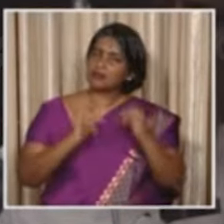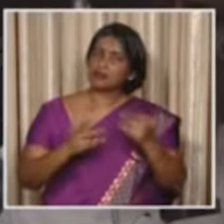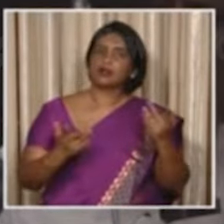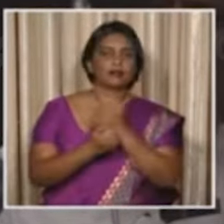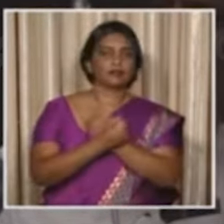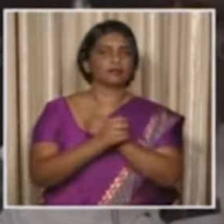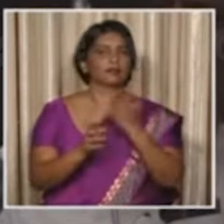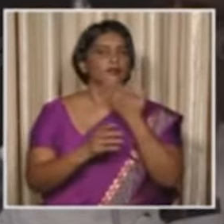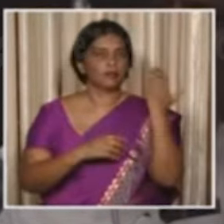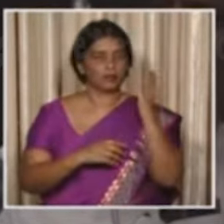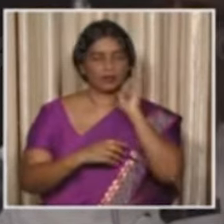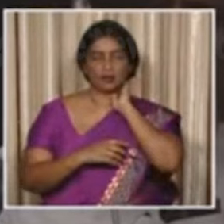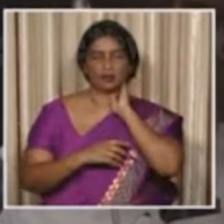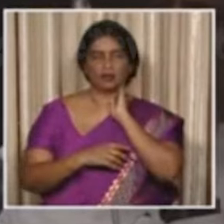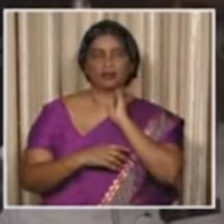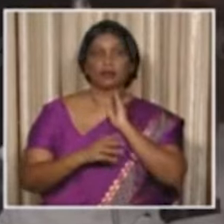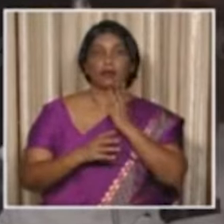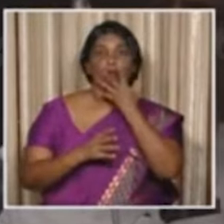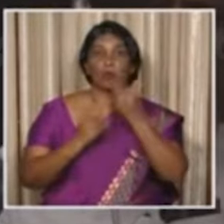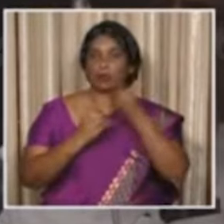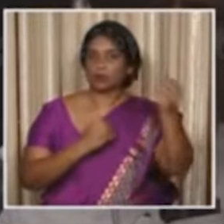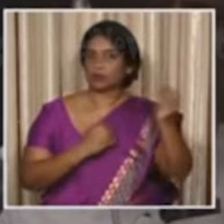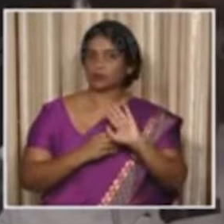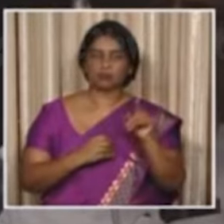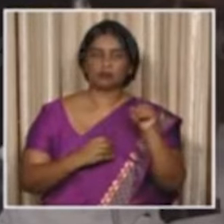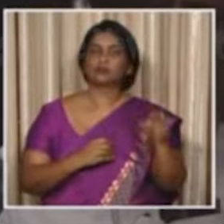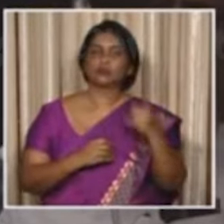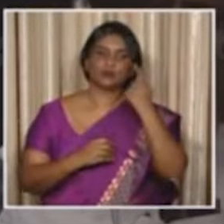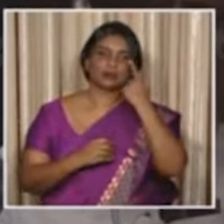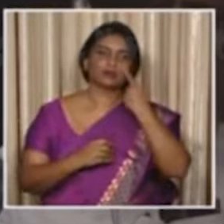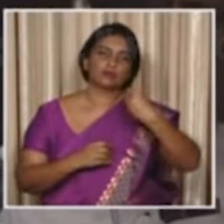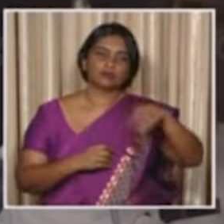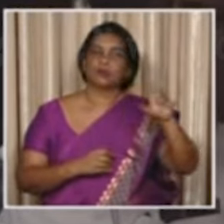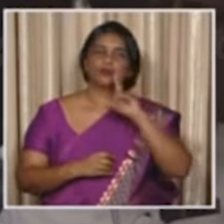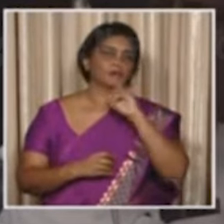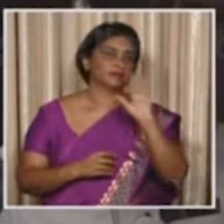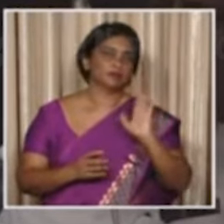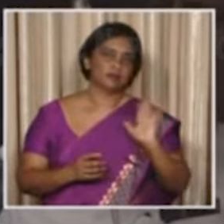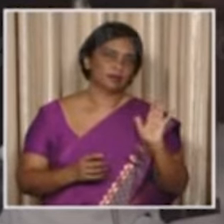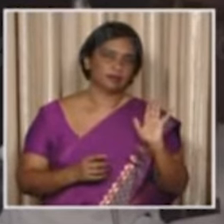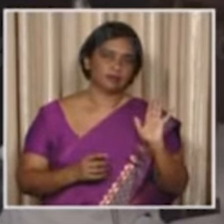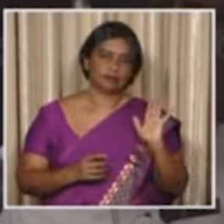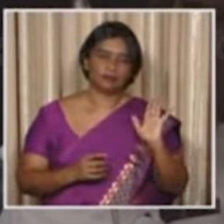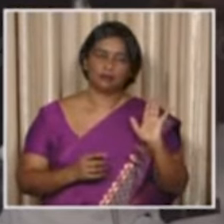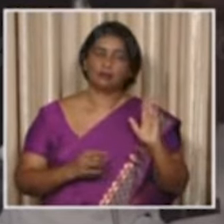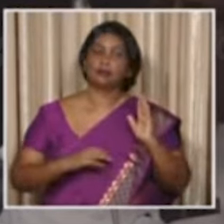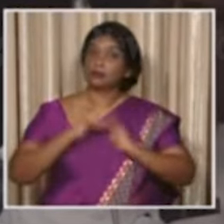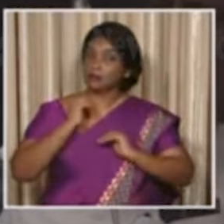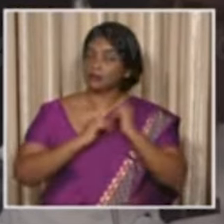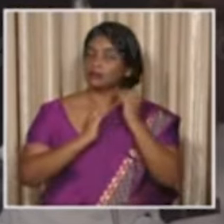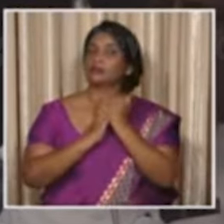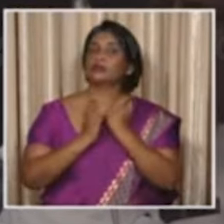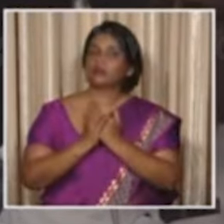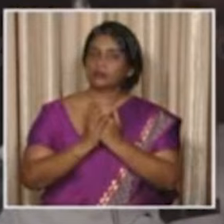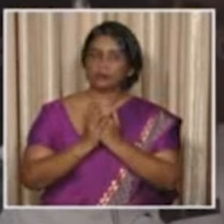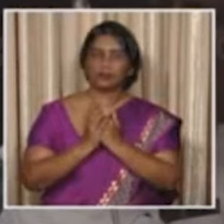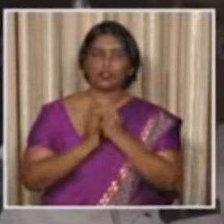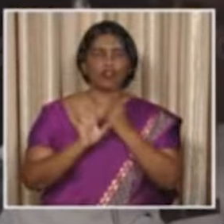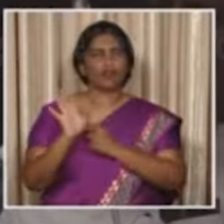මේක පැනලෑන්. ඊළඟට පූර්වාදර්ශ දෙන්න එපා අපි සමාව දෙනවයි කියලා. ඒක ක්‍රමවේදයක් තියෙනවා.